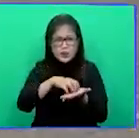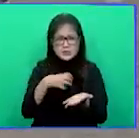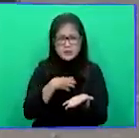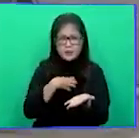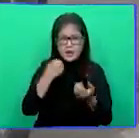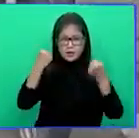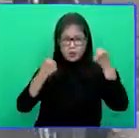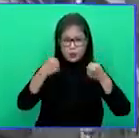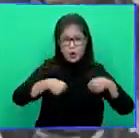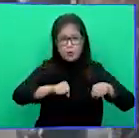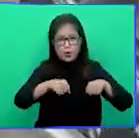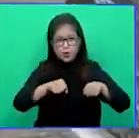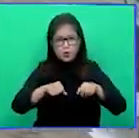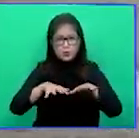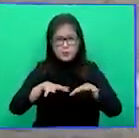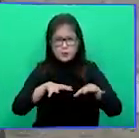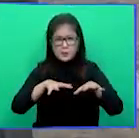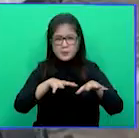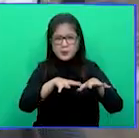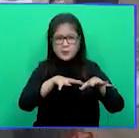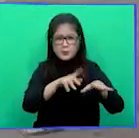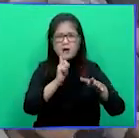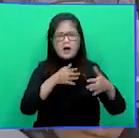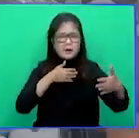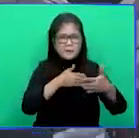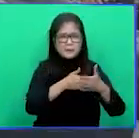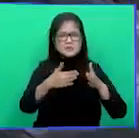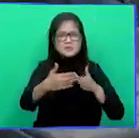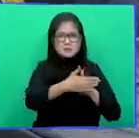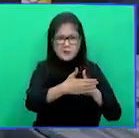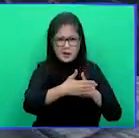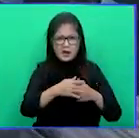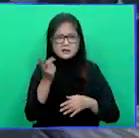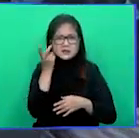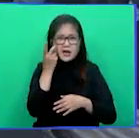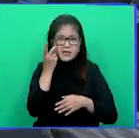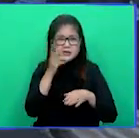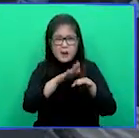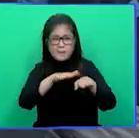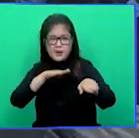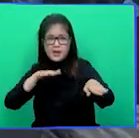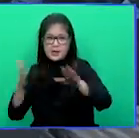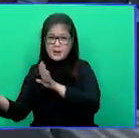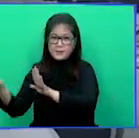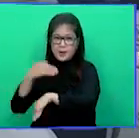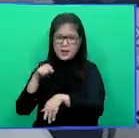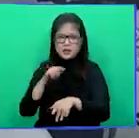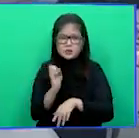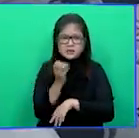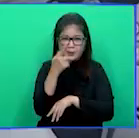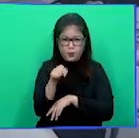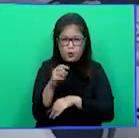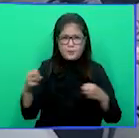bergerak merayap dan terhenti saat di persimpangan mengantisipasi kepadatan Arus Balik polisi dijagakan di simpul pertemuan